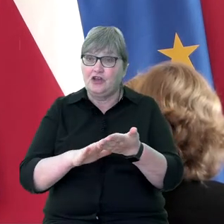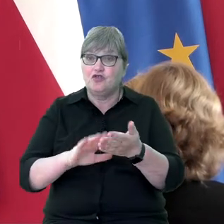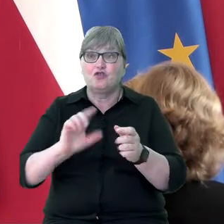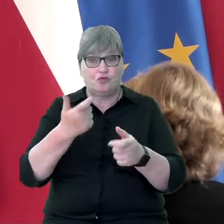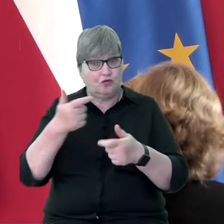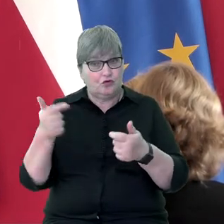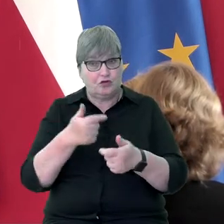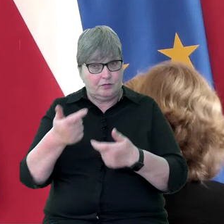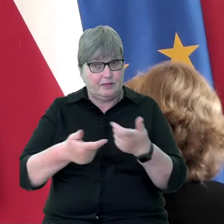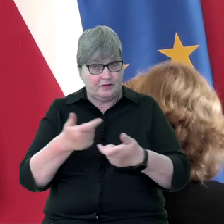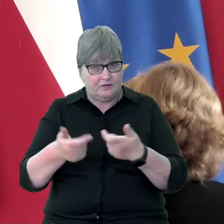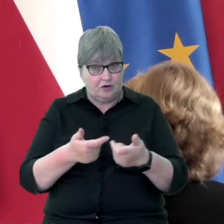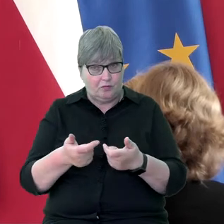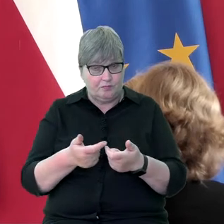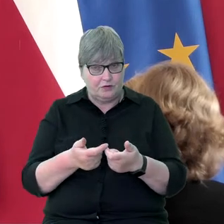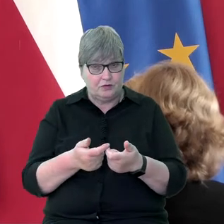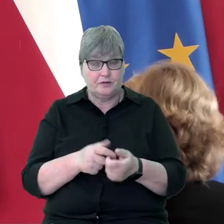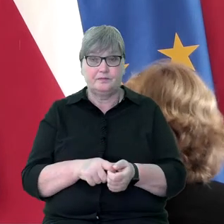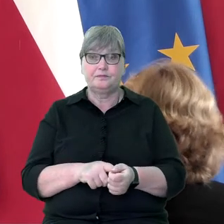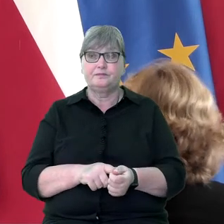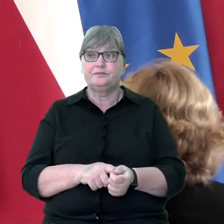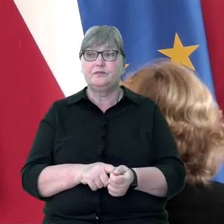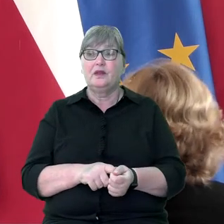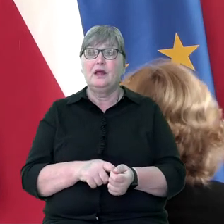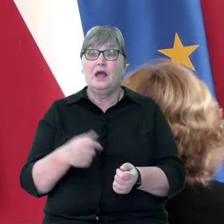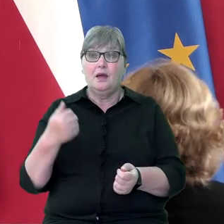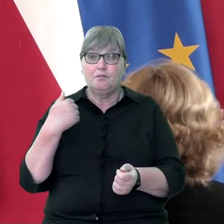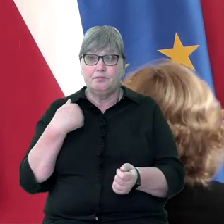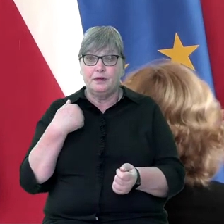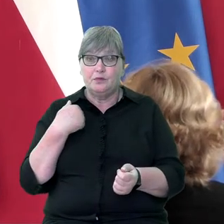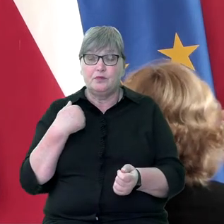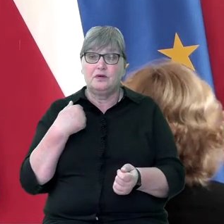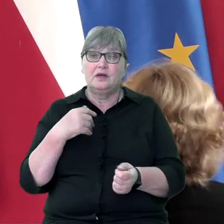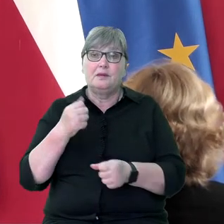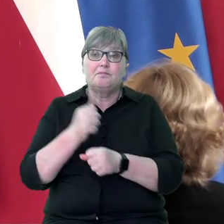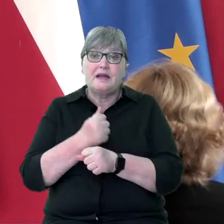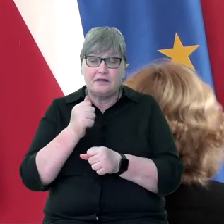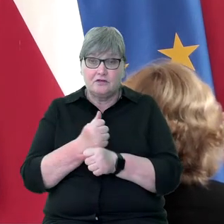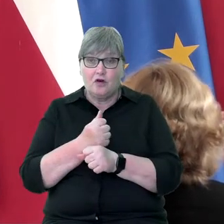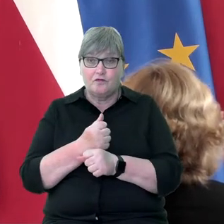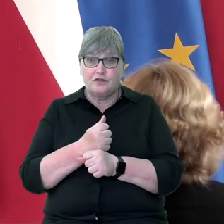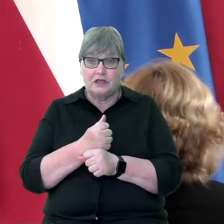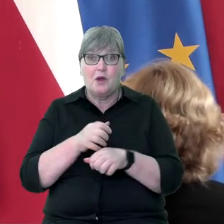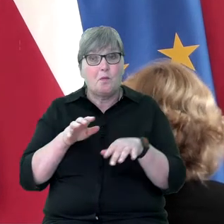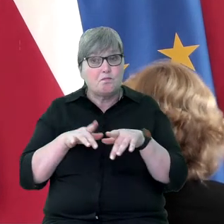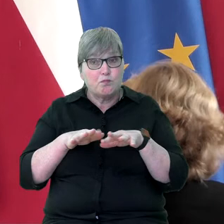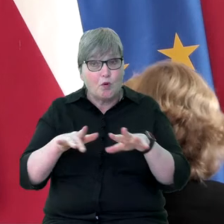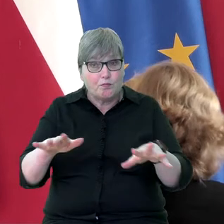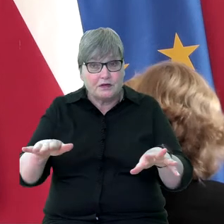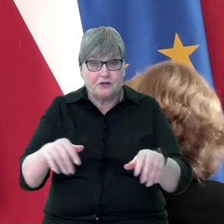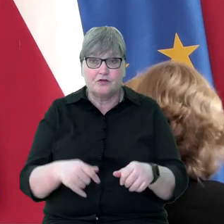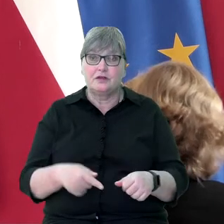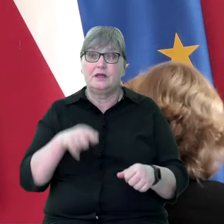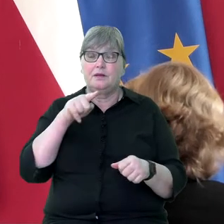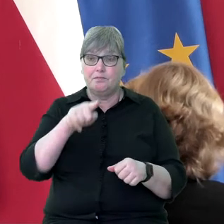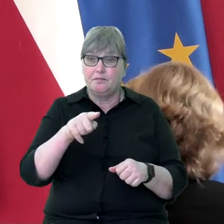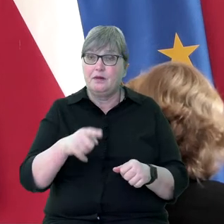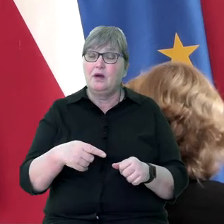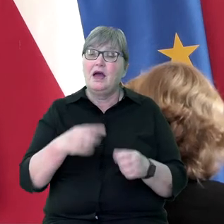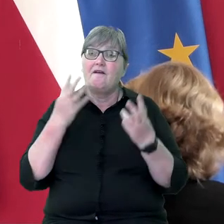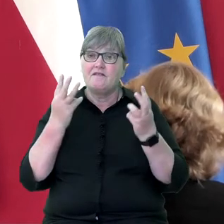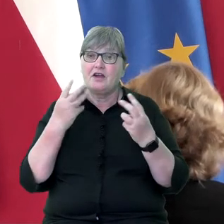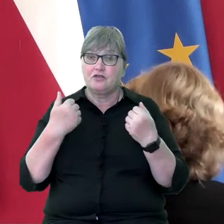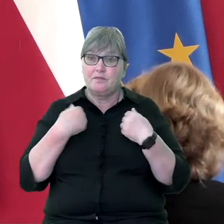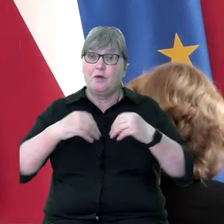wynikającym z nich statusem funkcjonariusza publicznego, stabilizację zatrudnienia, zasadę oddzielenia stanowisk politycznych od